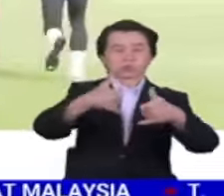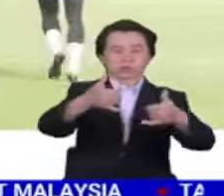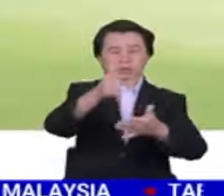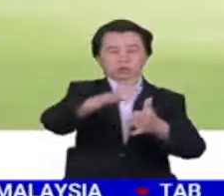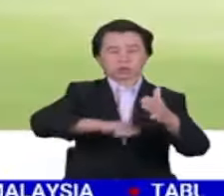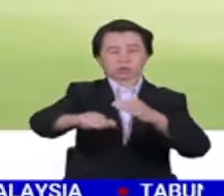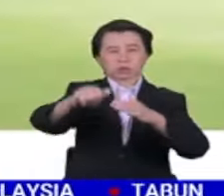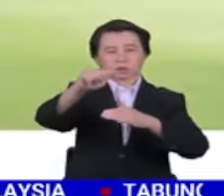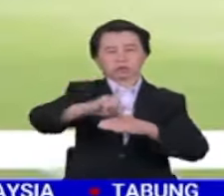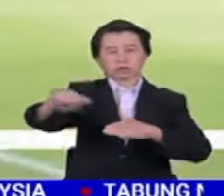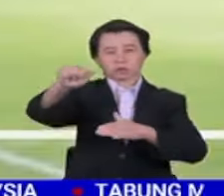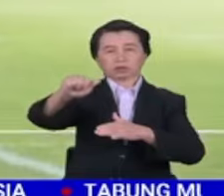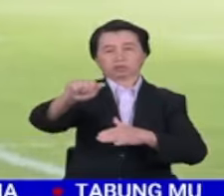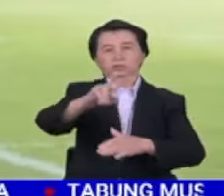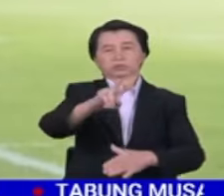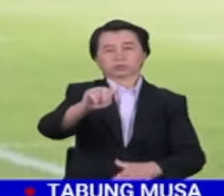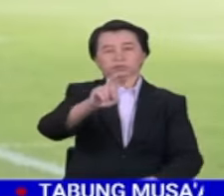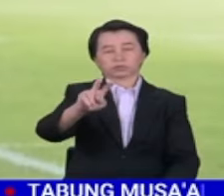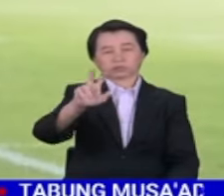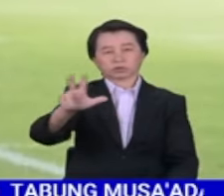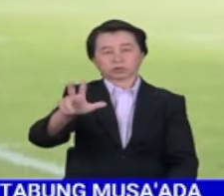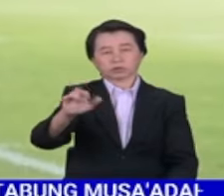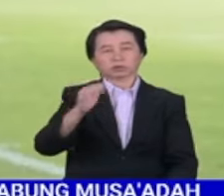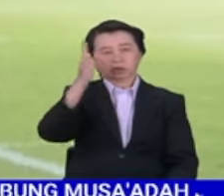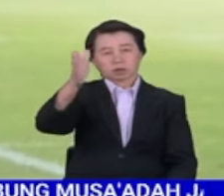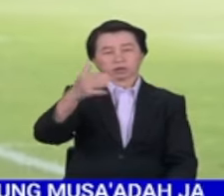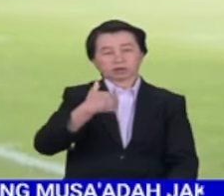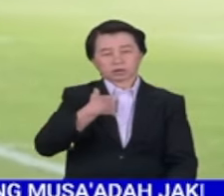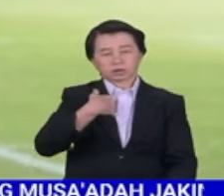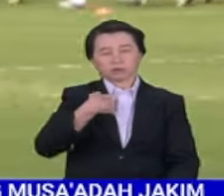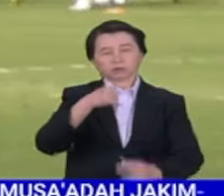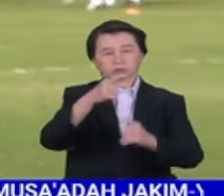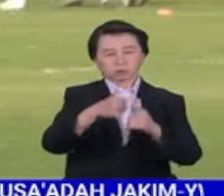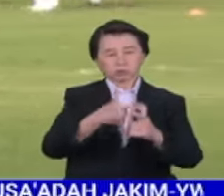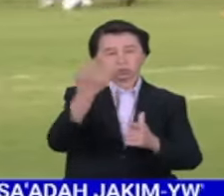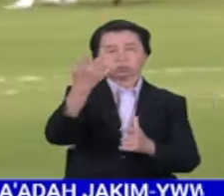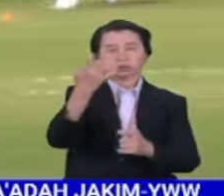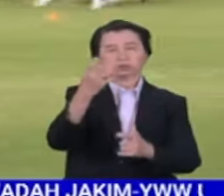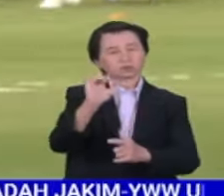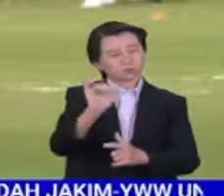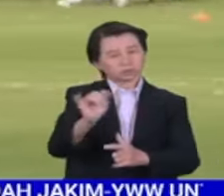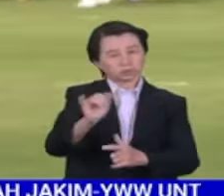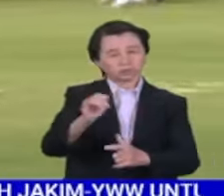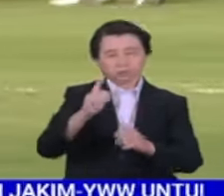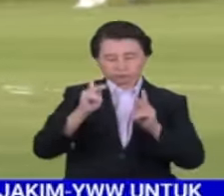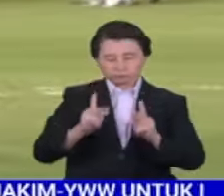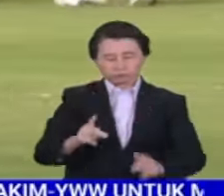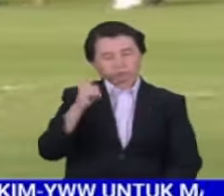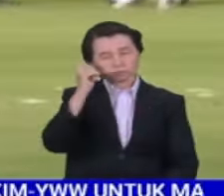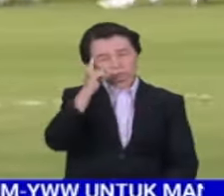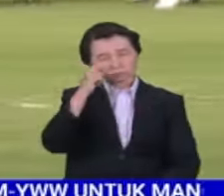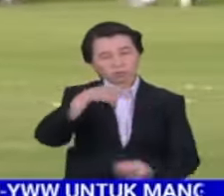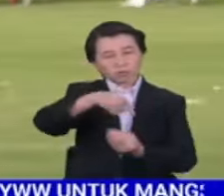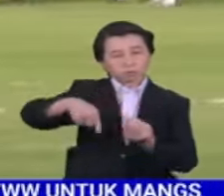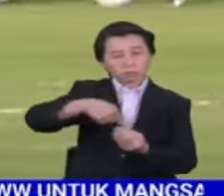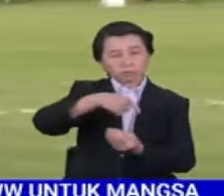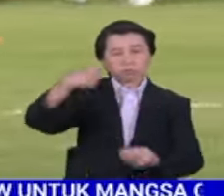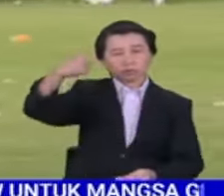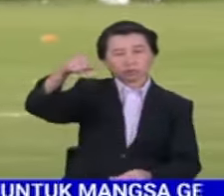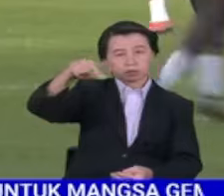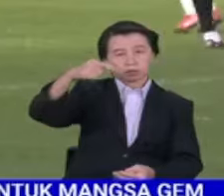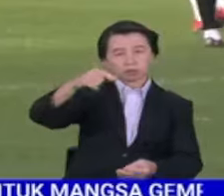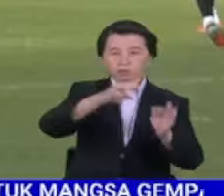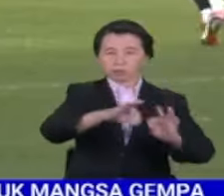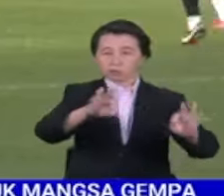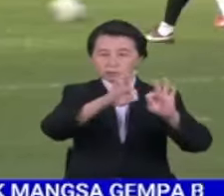tahun 2024 yang dijadwal berlangsung pada bulan yang sama pihaknya mengambil giral pusingan kelayakan itu lebih